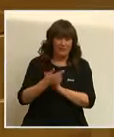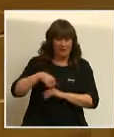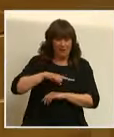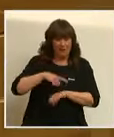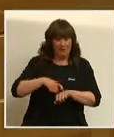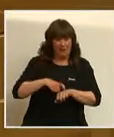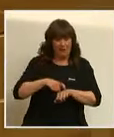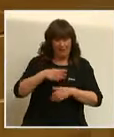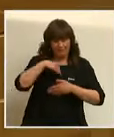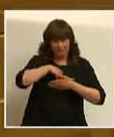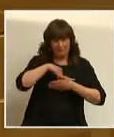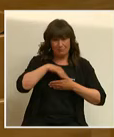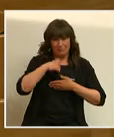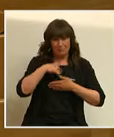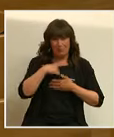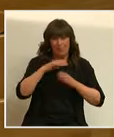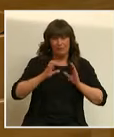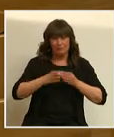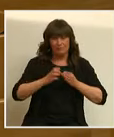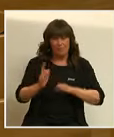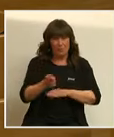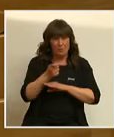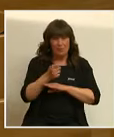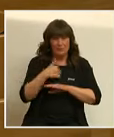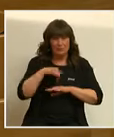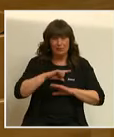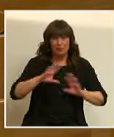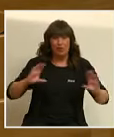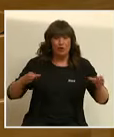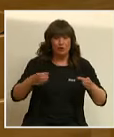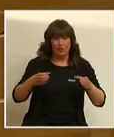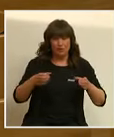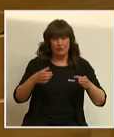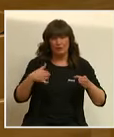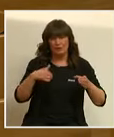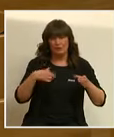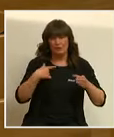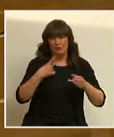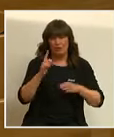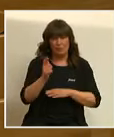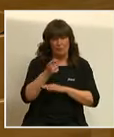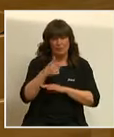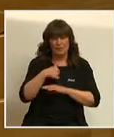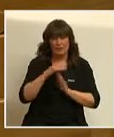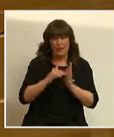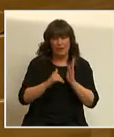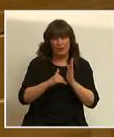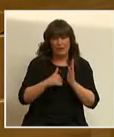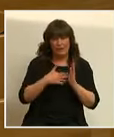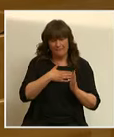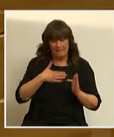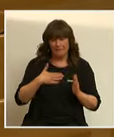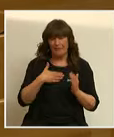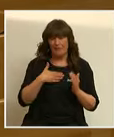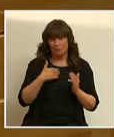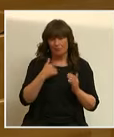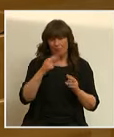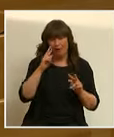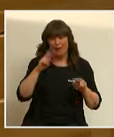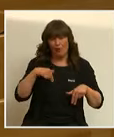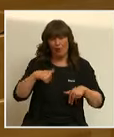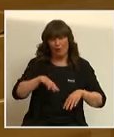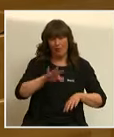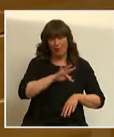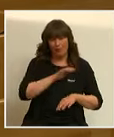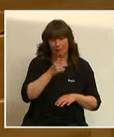caracteritza als cossos de bombers i des del Consorci de Bombers de València volem agrair aquest reconeixement,